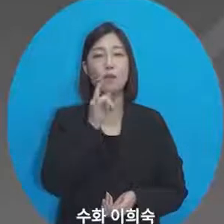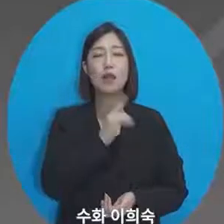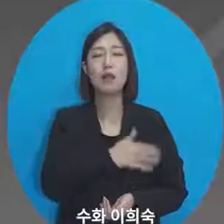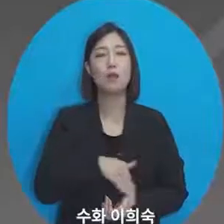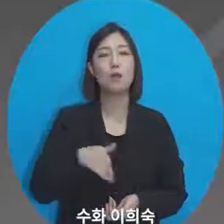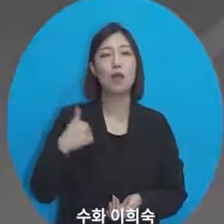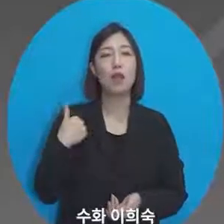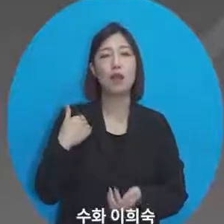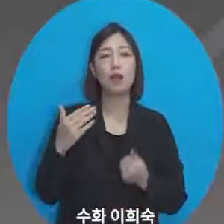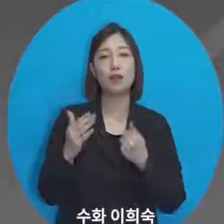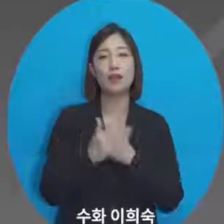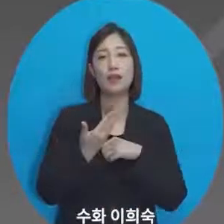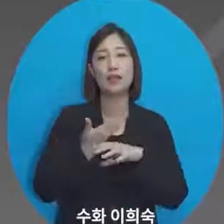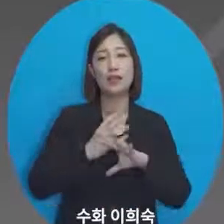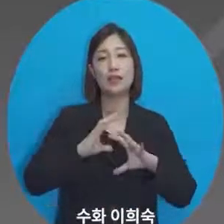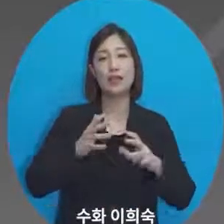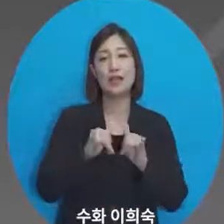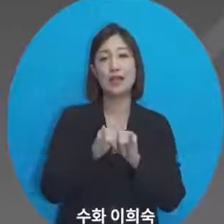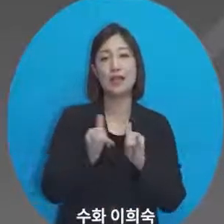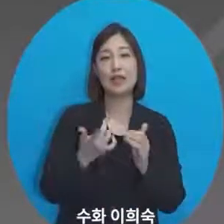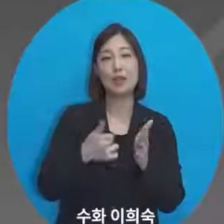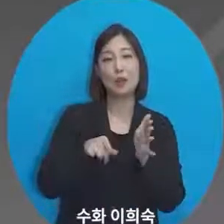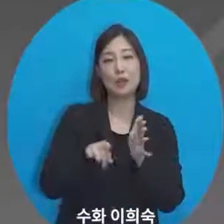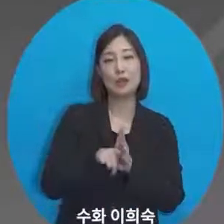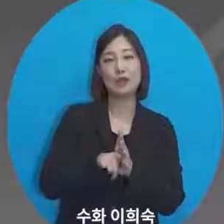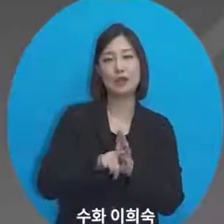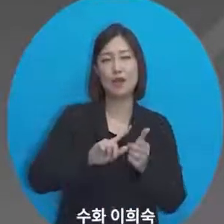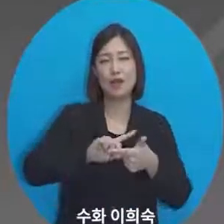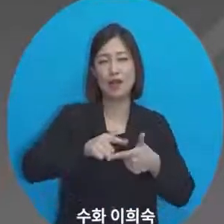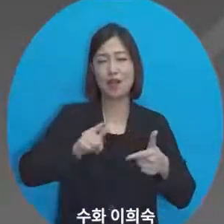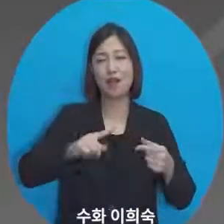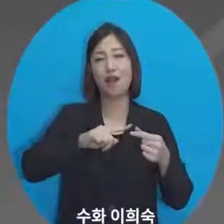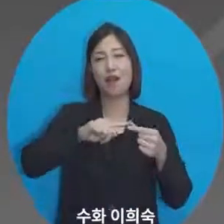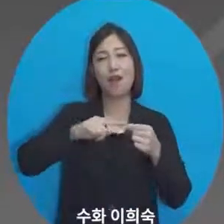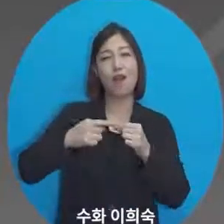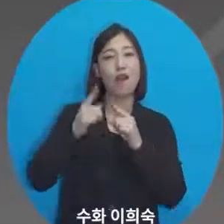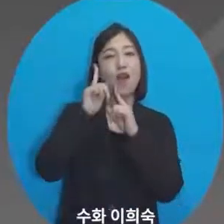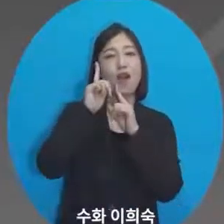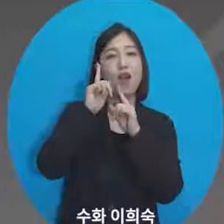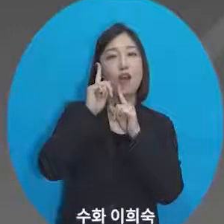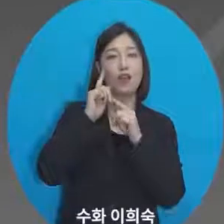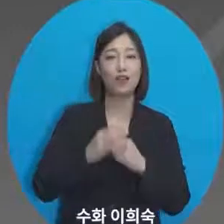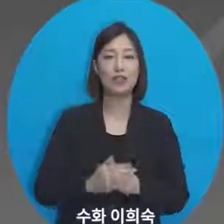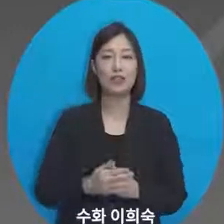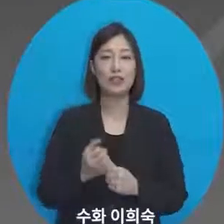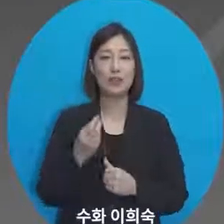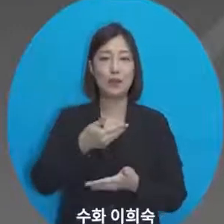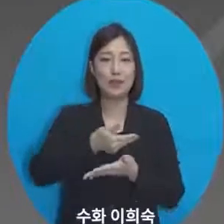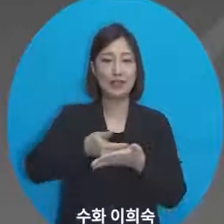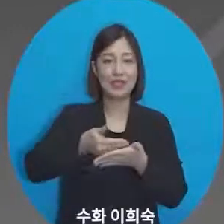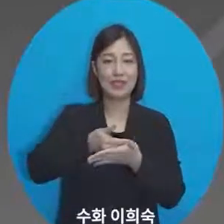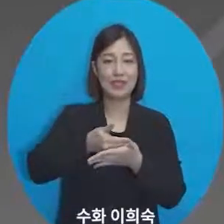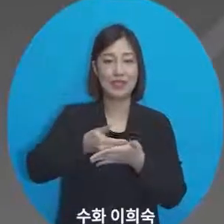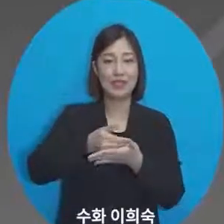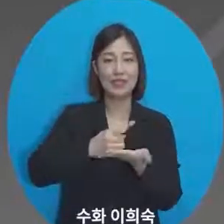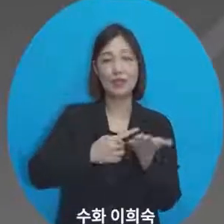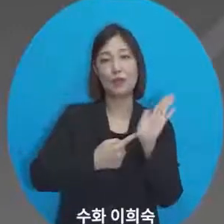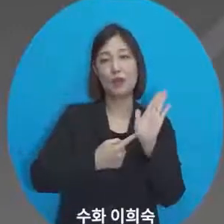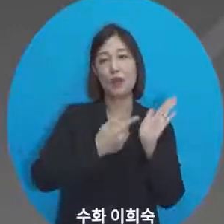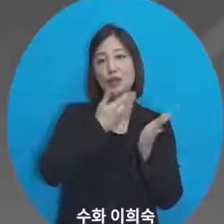외국인 등이 이용하기 위한 픽토그램 중심의